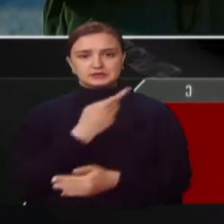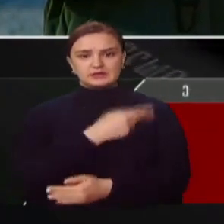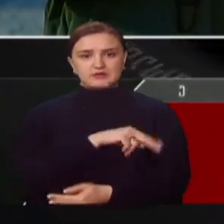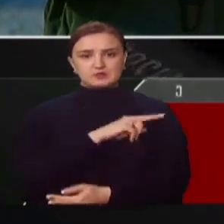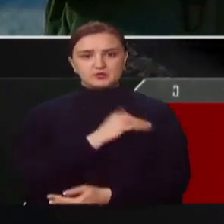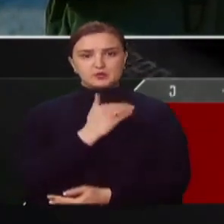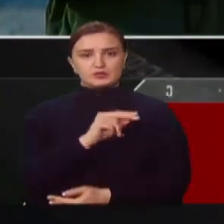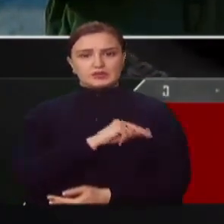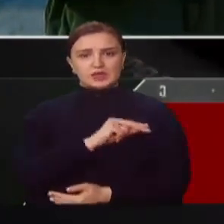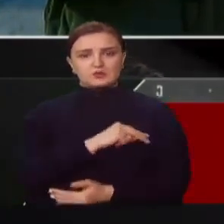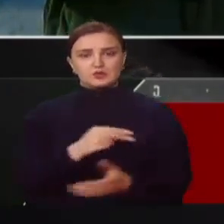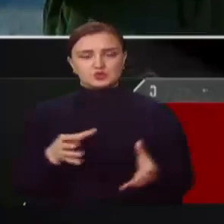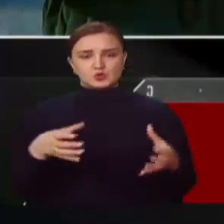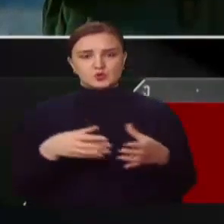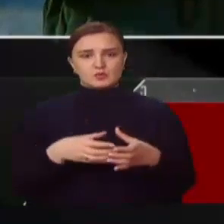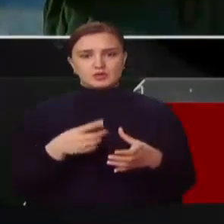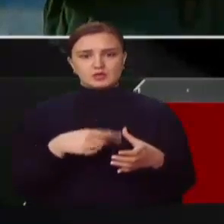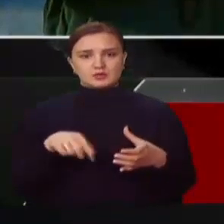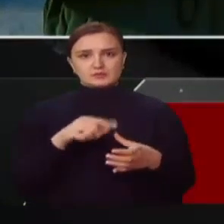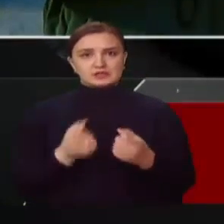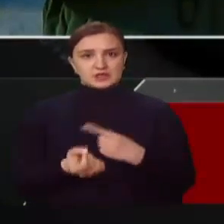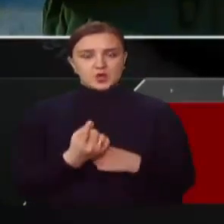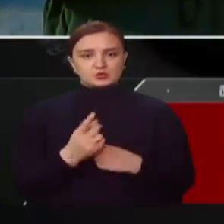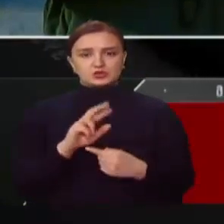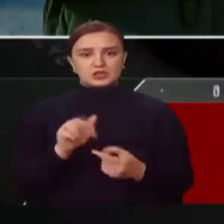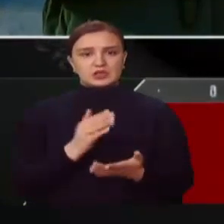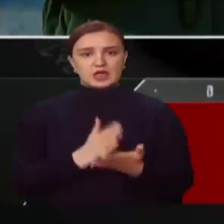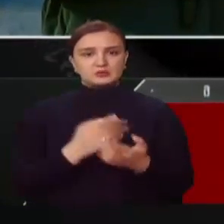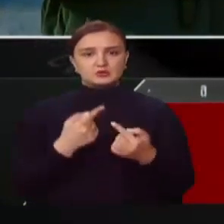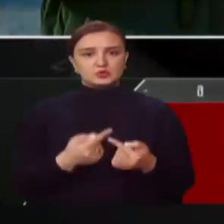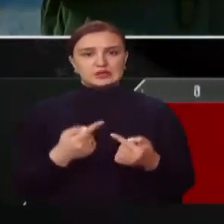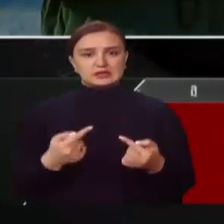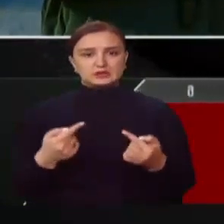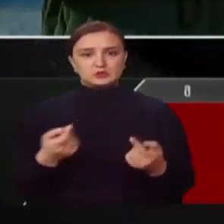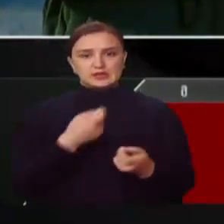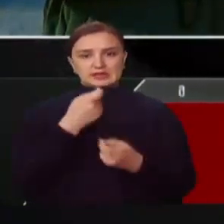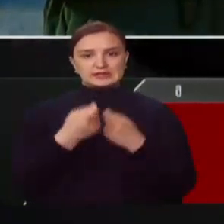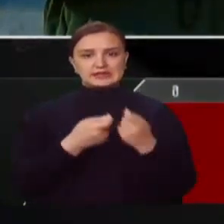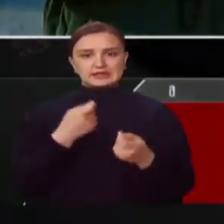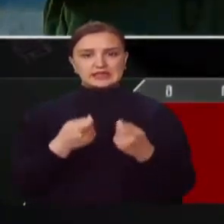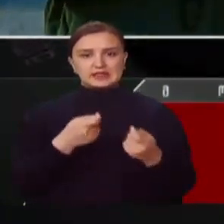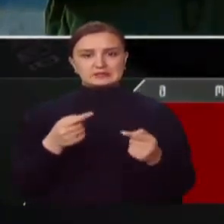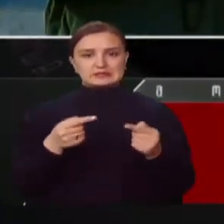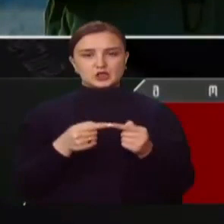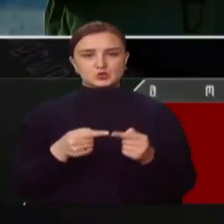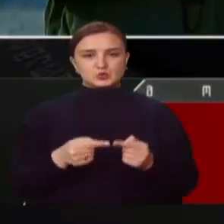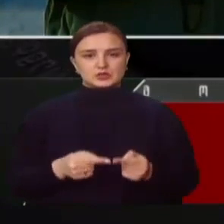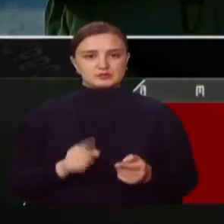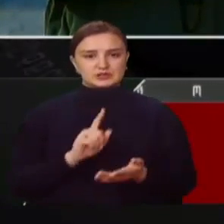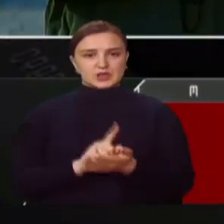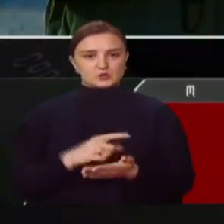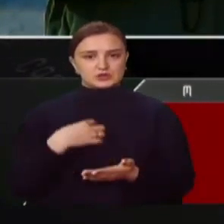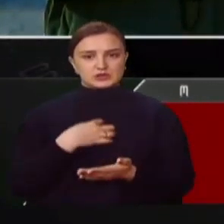საავადმყოფოს თანამშრომლების ნაწილს გაუჩნდა და აქვთ სხვადასხვა სახის დეტალების დაზუსტების